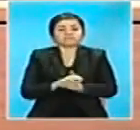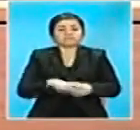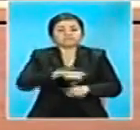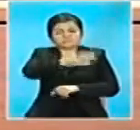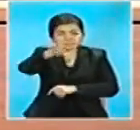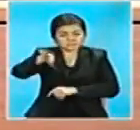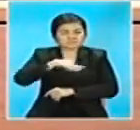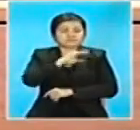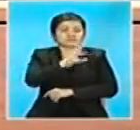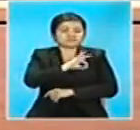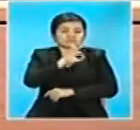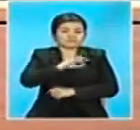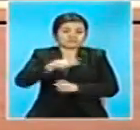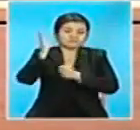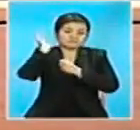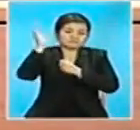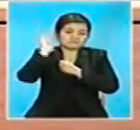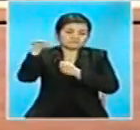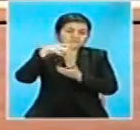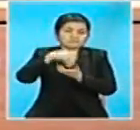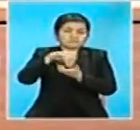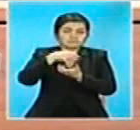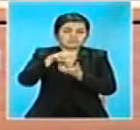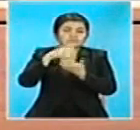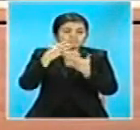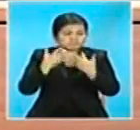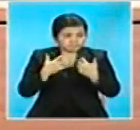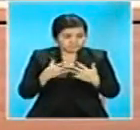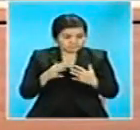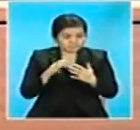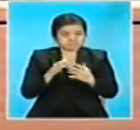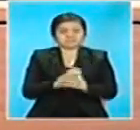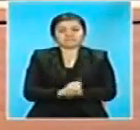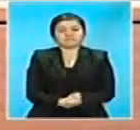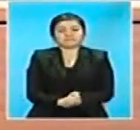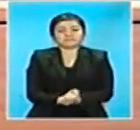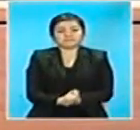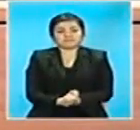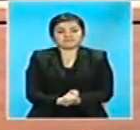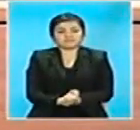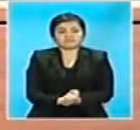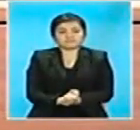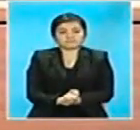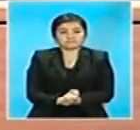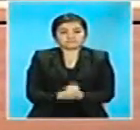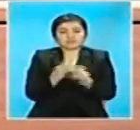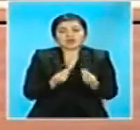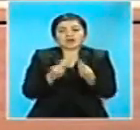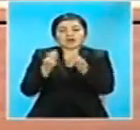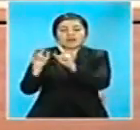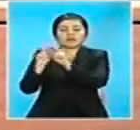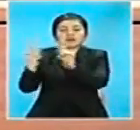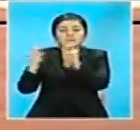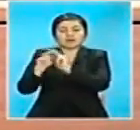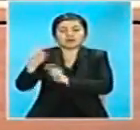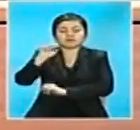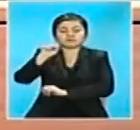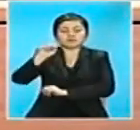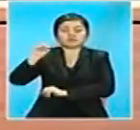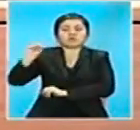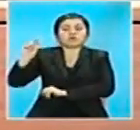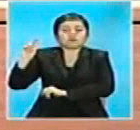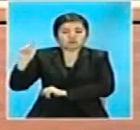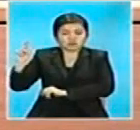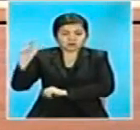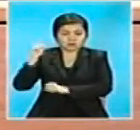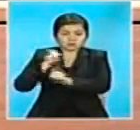เนี่ยที่อภิปรายไปแล้วเนี่ยนะครับก็คงจะนำไปสู่สสรนะครับที่จะมีการเลือกตั้งกัน